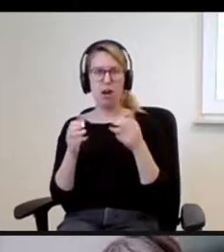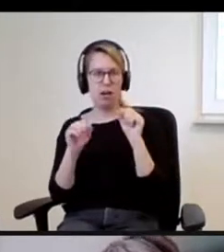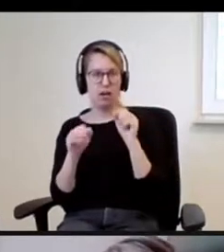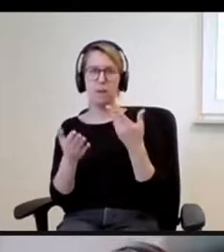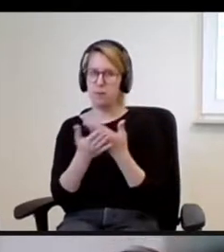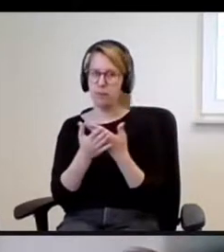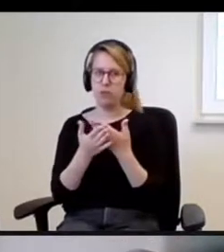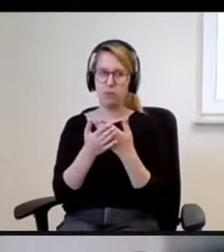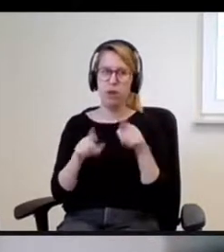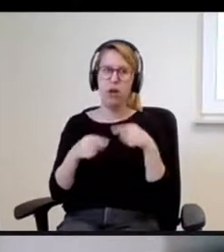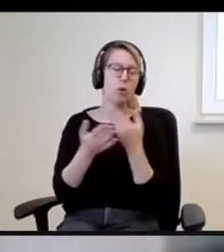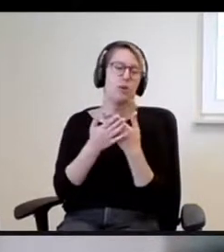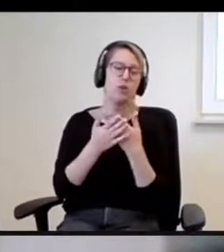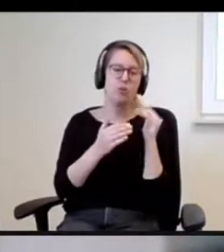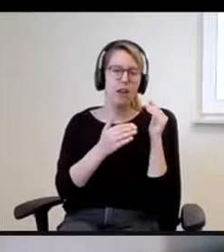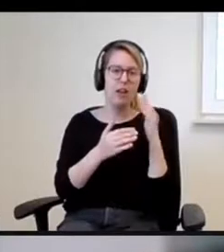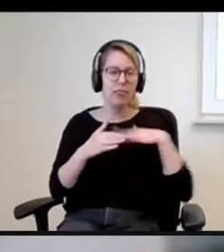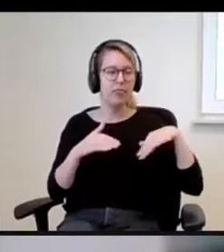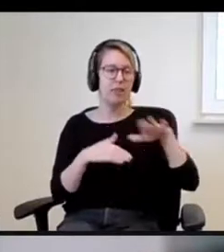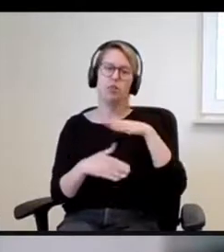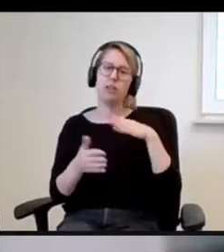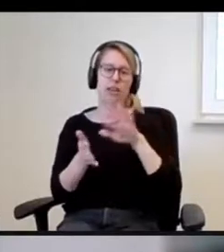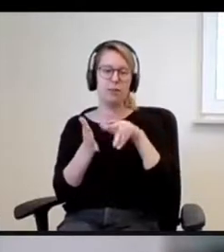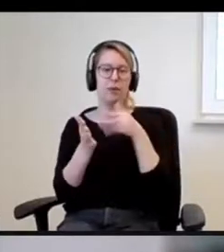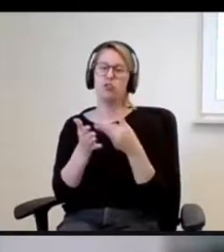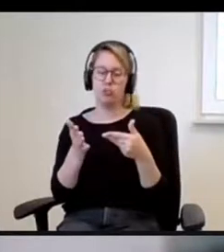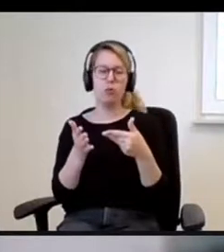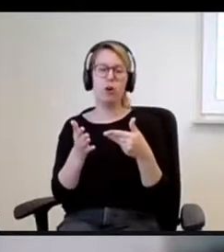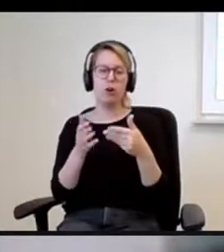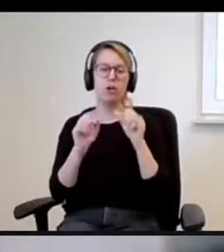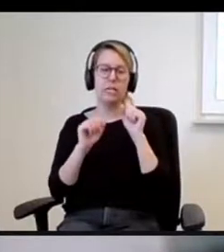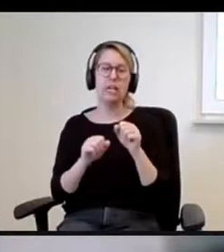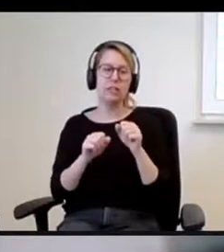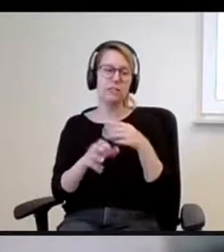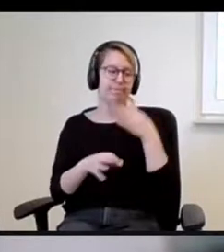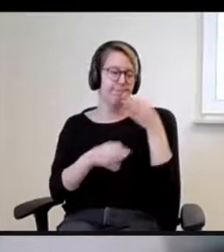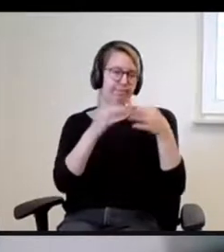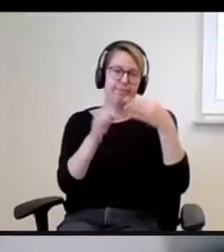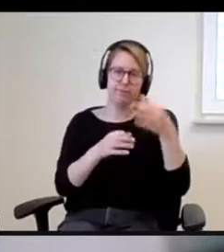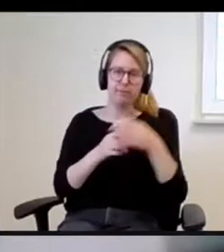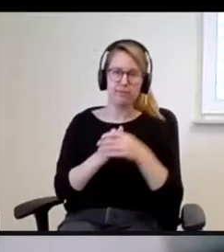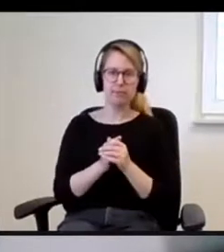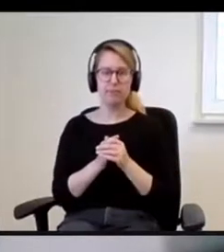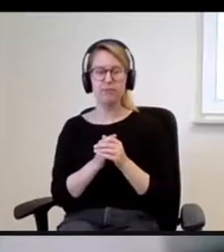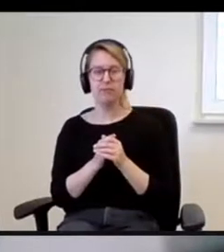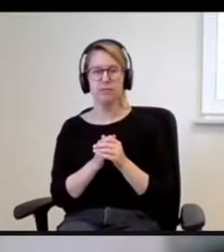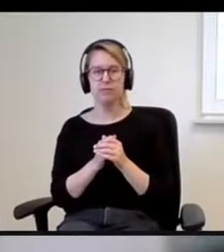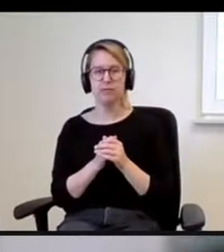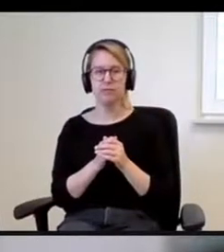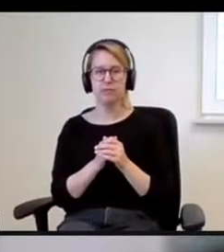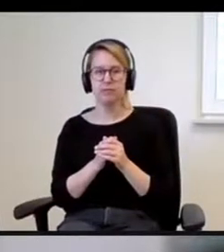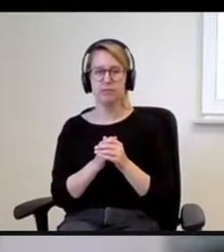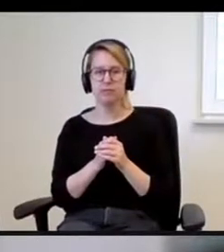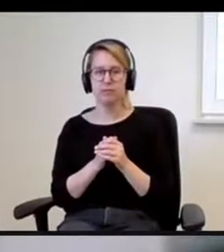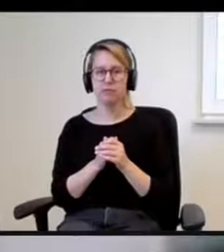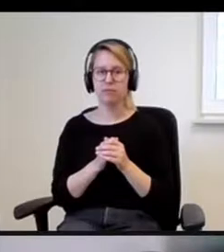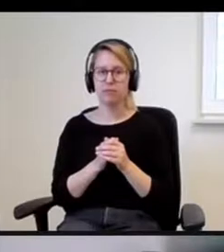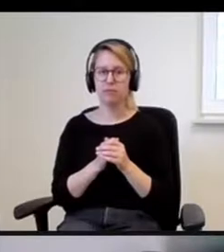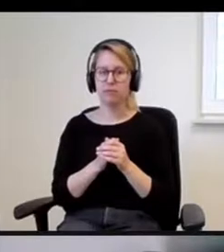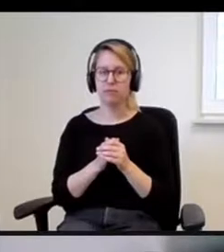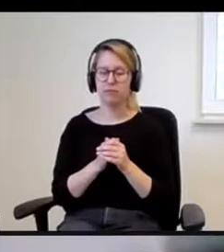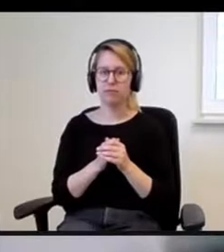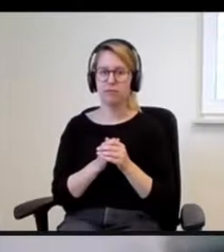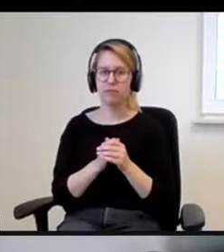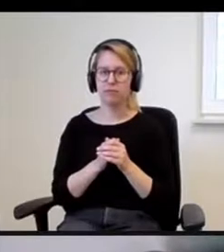Si Madame Davoine ne veut pas ajouter encore des éléments à cette question, je vais